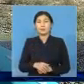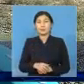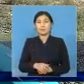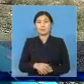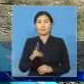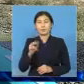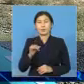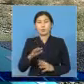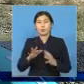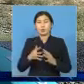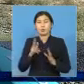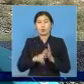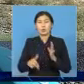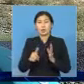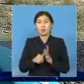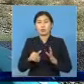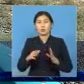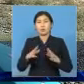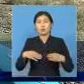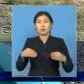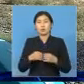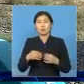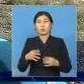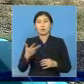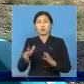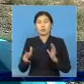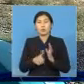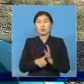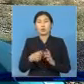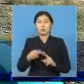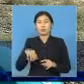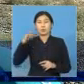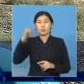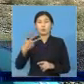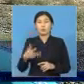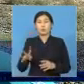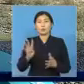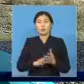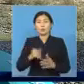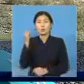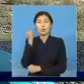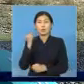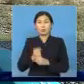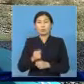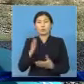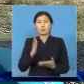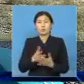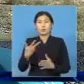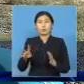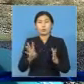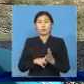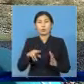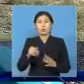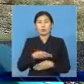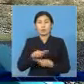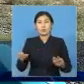Киров ауылына бір 86 үйге 86 марқа таратып отырмыз. Сосын 39 рабочийым бар, оларға да 39 марқасын беріп